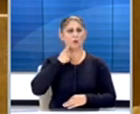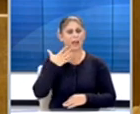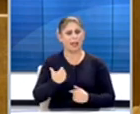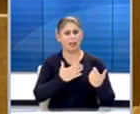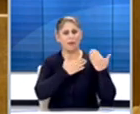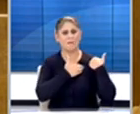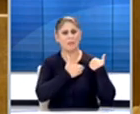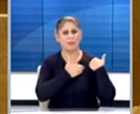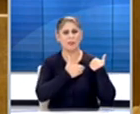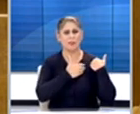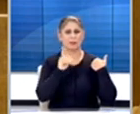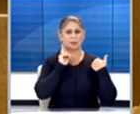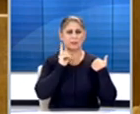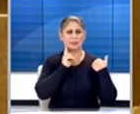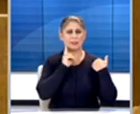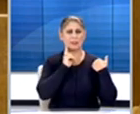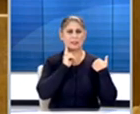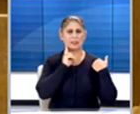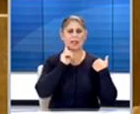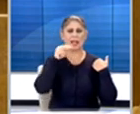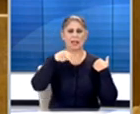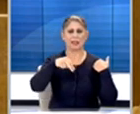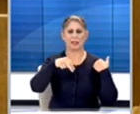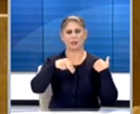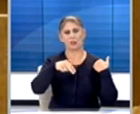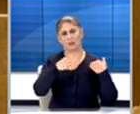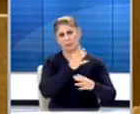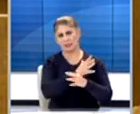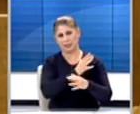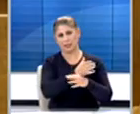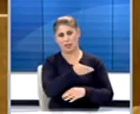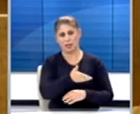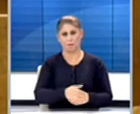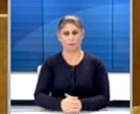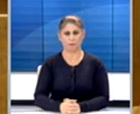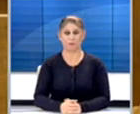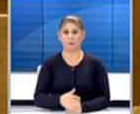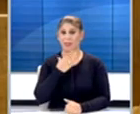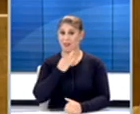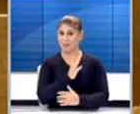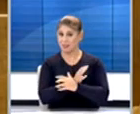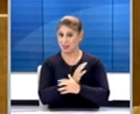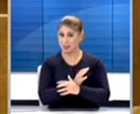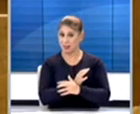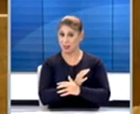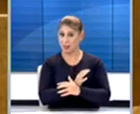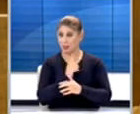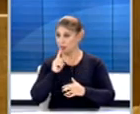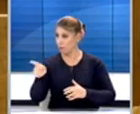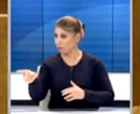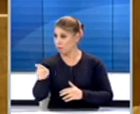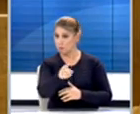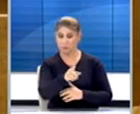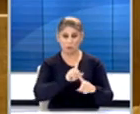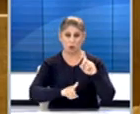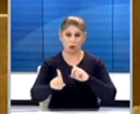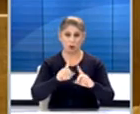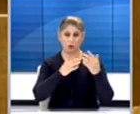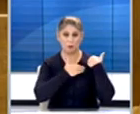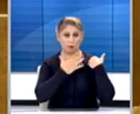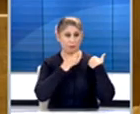άκουσον. Δηλαδή, η εισαγγελέας θα αποδώσει ευθύνες επειδή εσείς